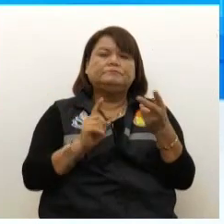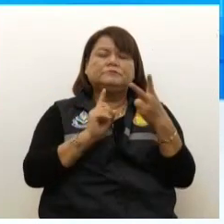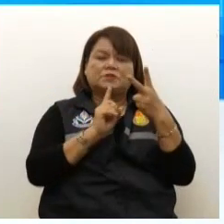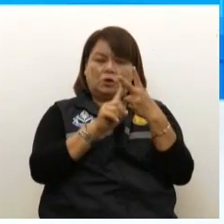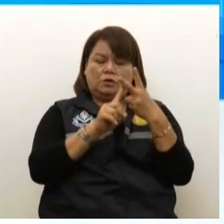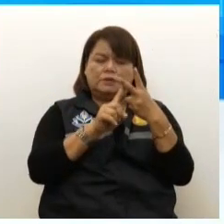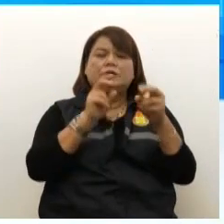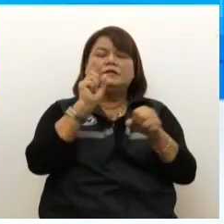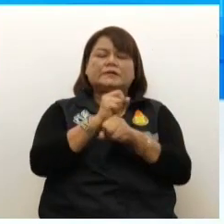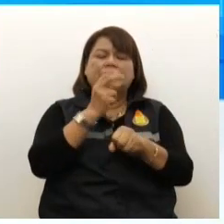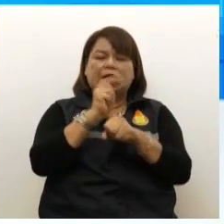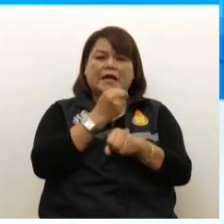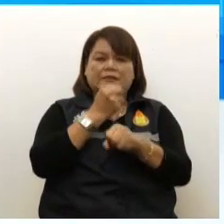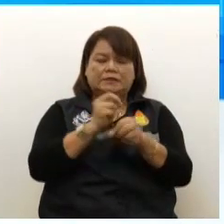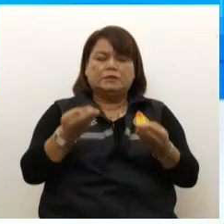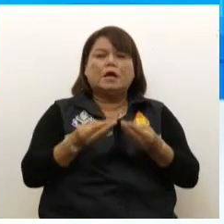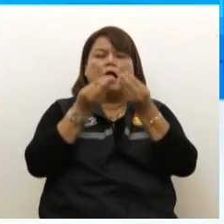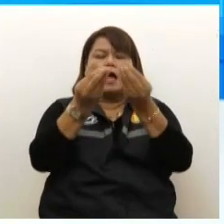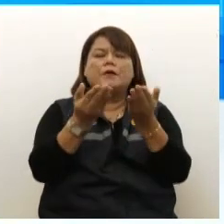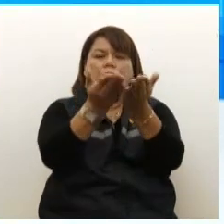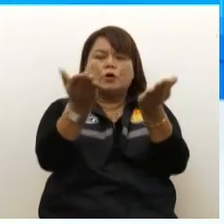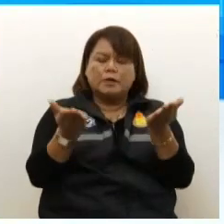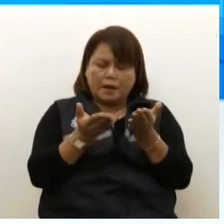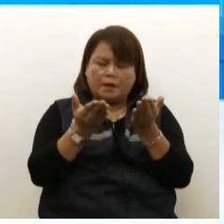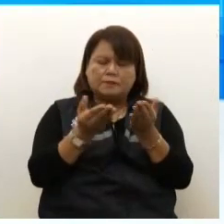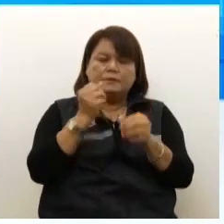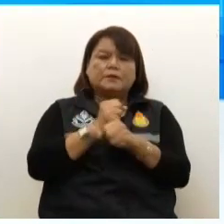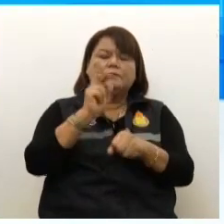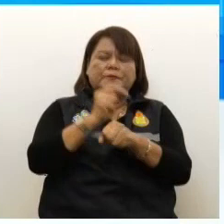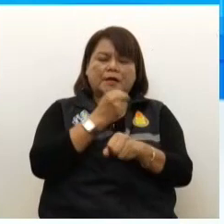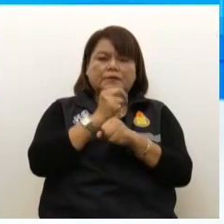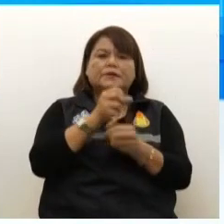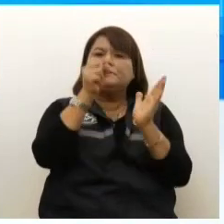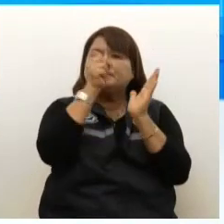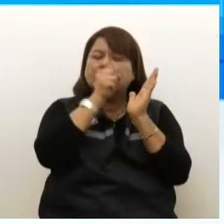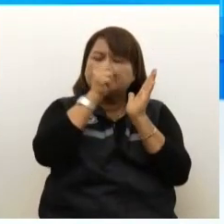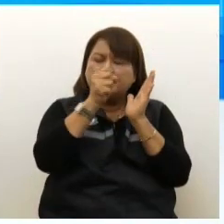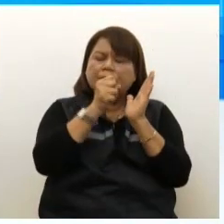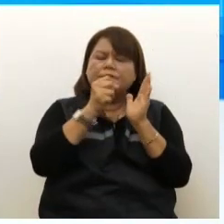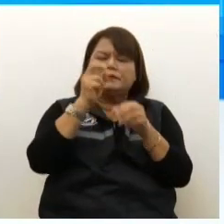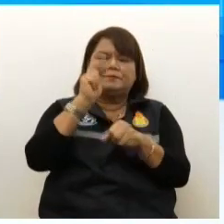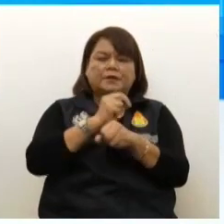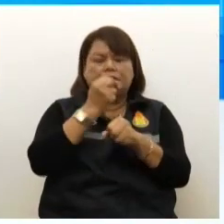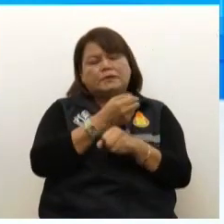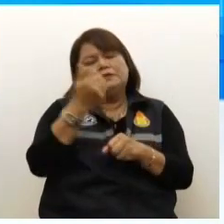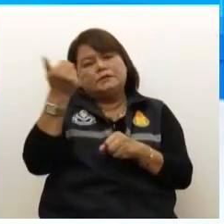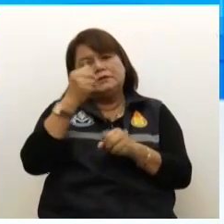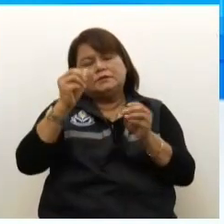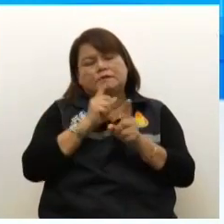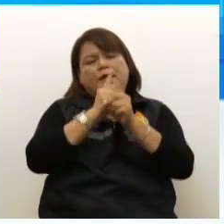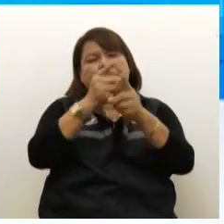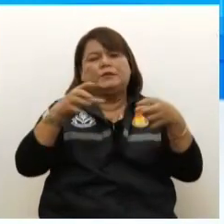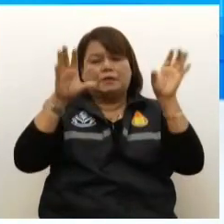าที่ในฐานะที่จะทั้งให้บริการหรือทำหน้าที่ประชาสัมพันธ์หรือทำหน้าที่อื่นใดตามที่รัฐได้มอบให้เรา